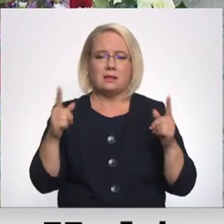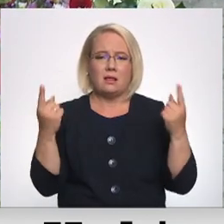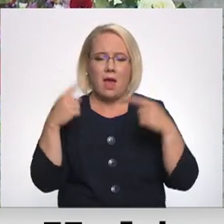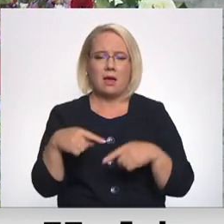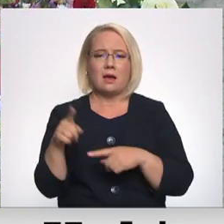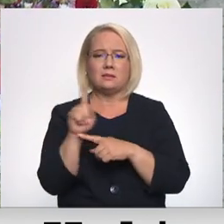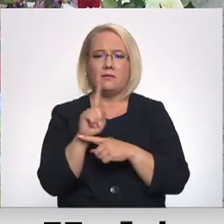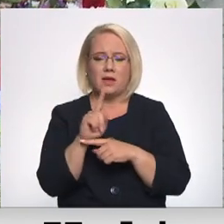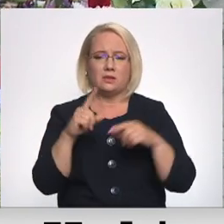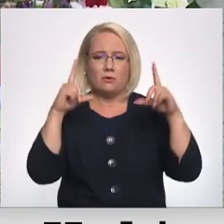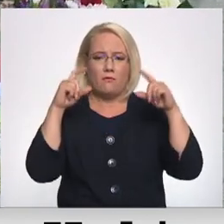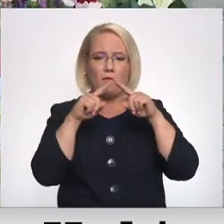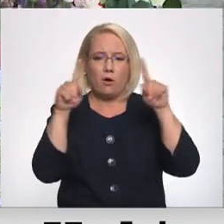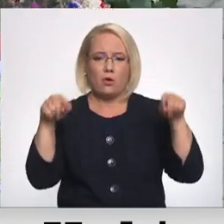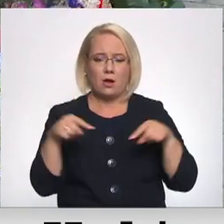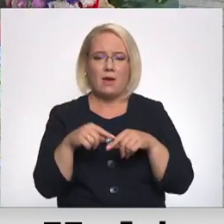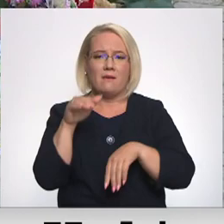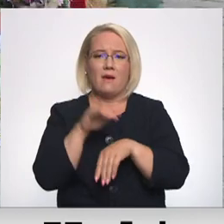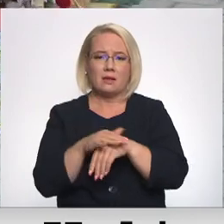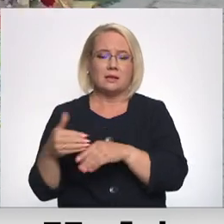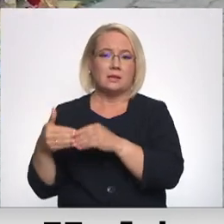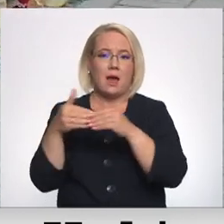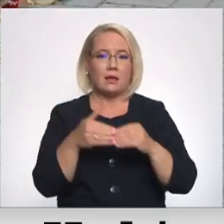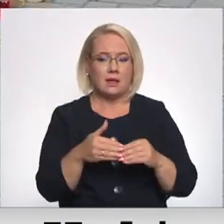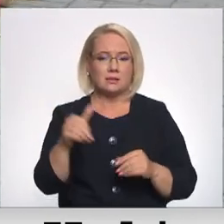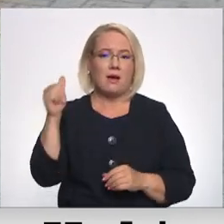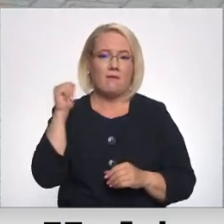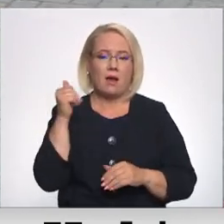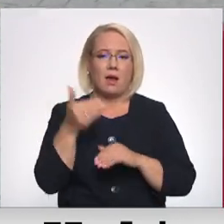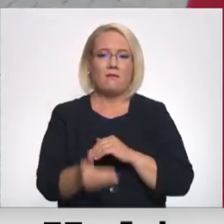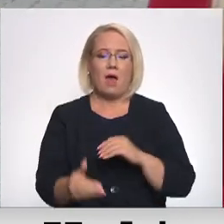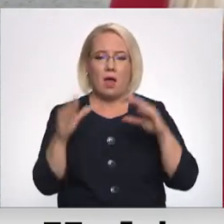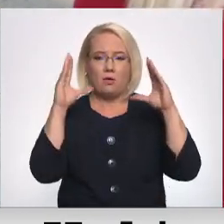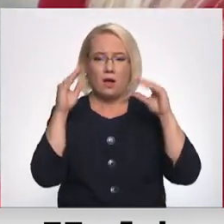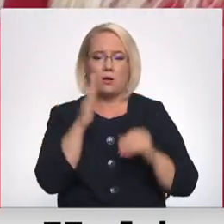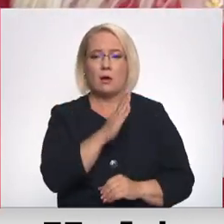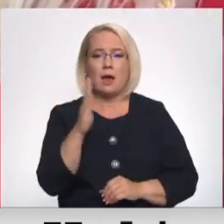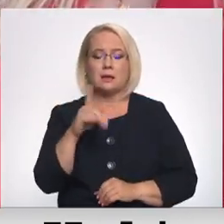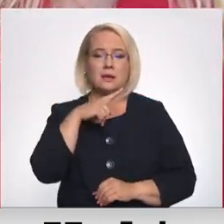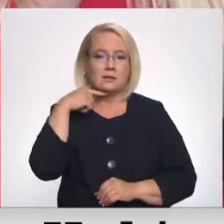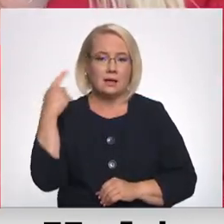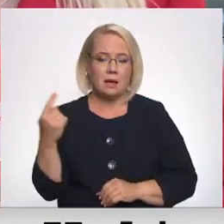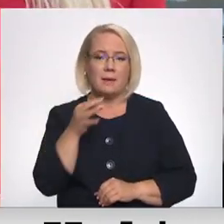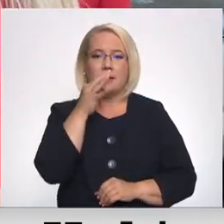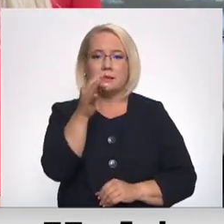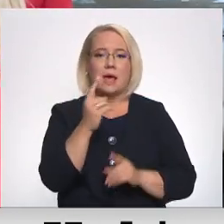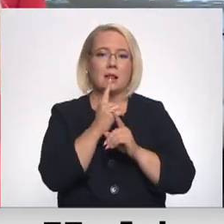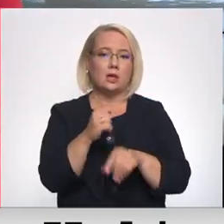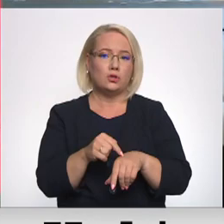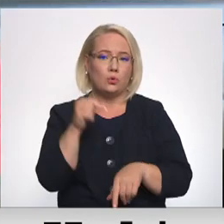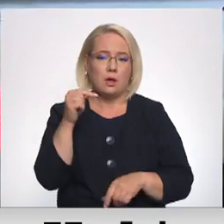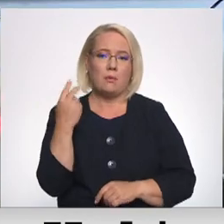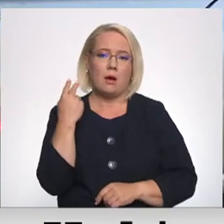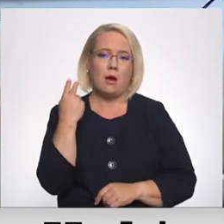un fotogrāfijas, kas faktiski šurp tika atnestas vakar vēlu vakarā. Un, protams, ik viens, kurš vēlas izteikt līdzjūtību